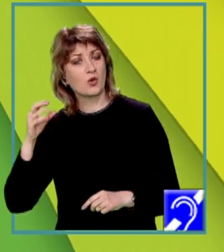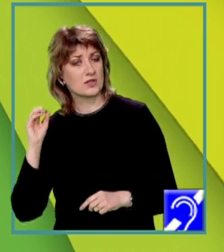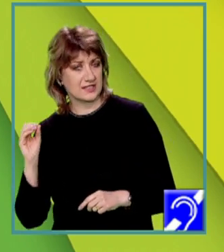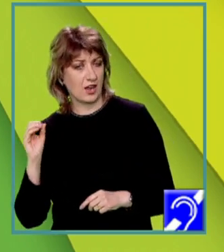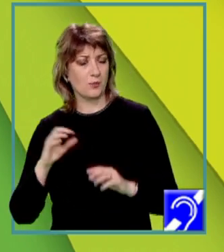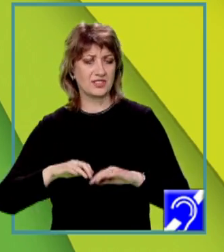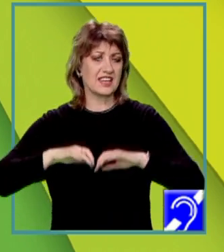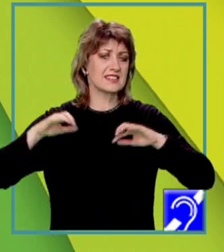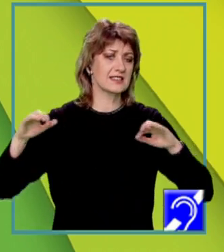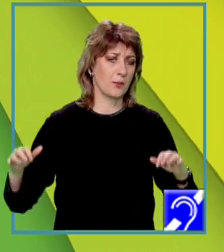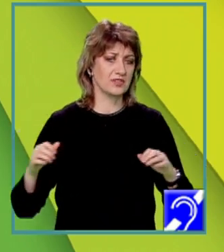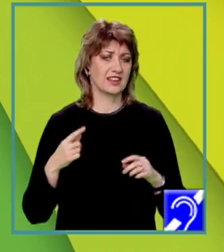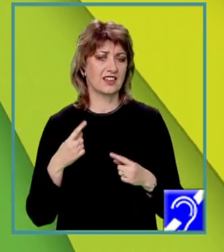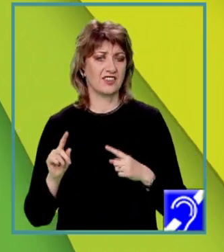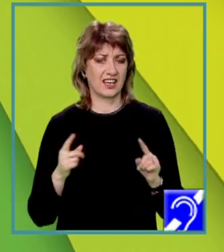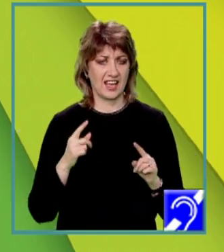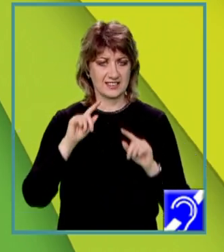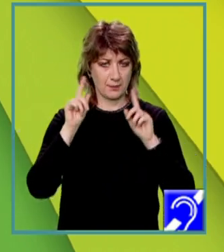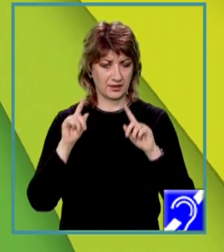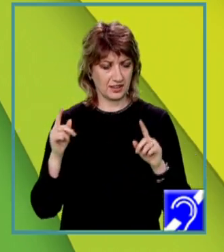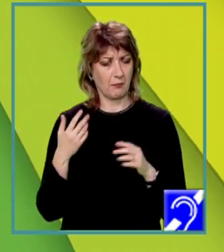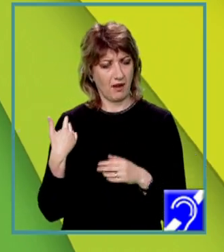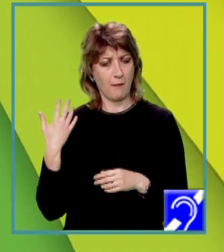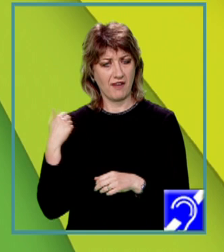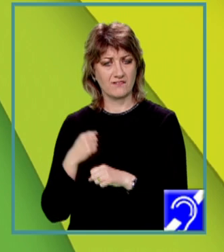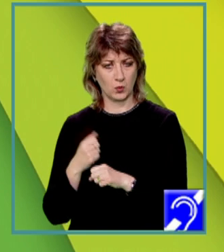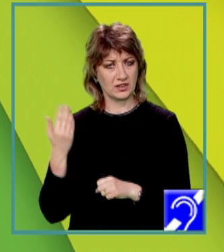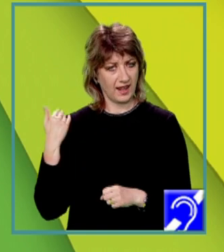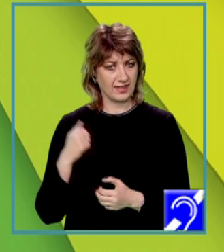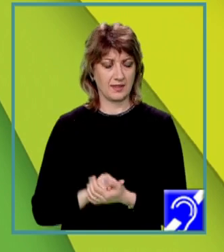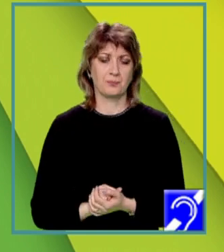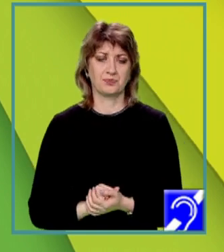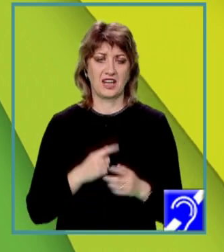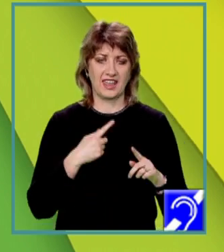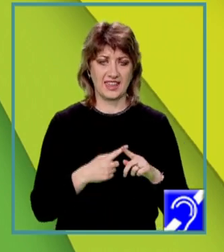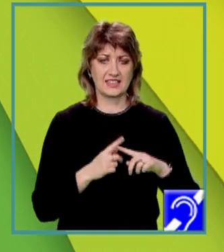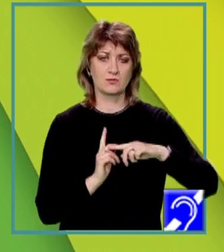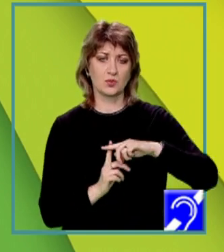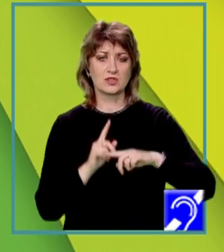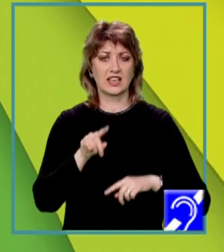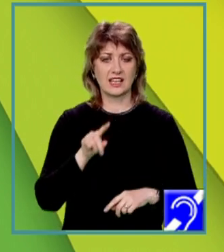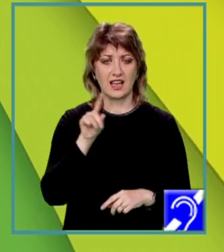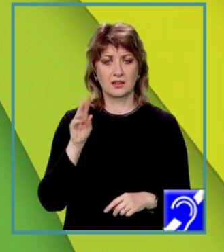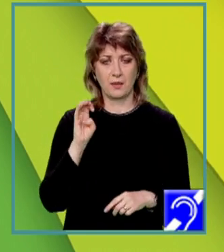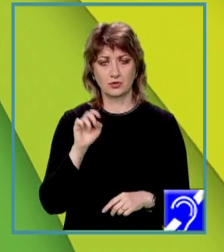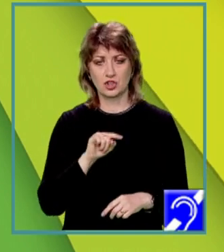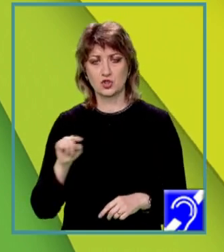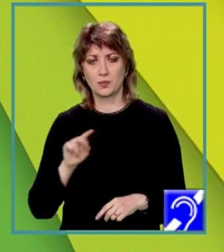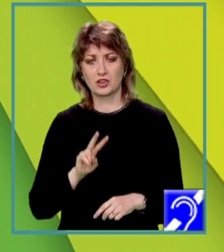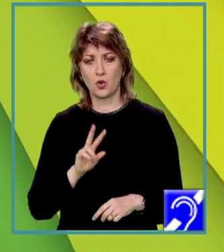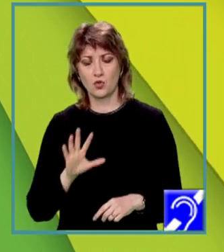descompunem cu diferența de pătrate pe care deja am menționat o x plus radical din 40 pe